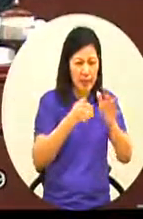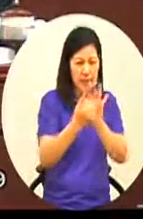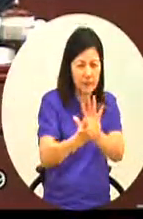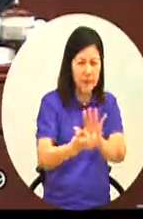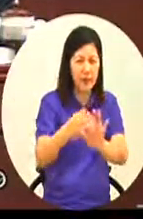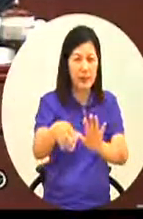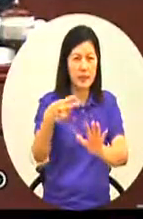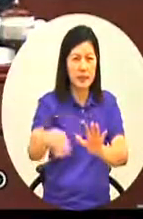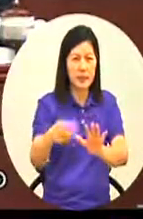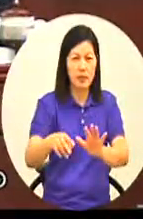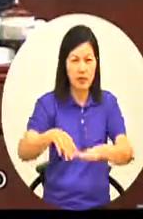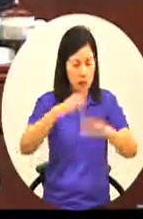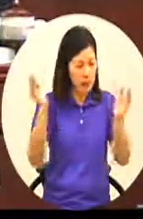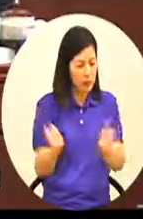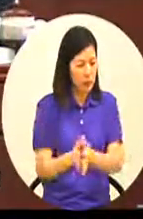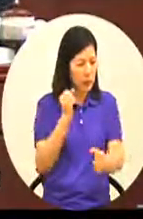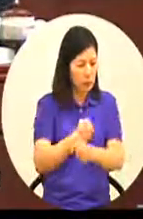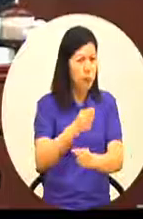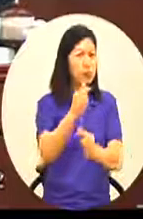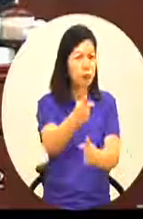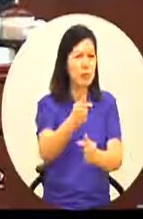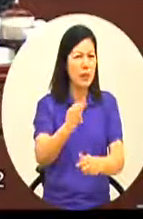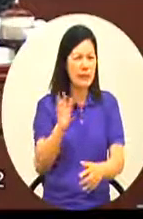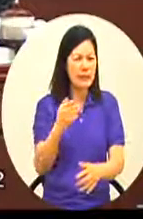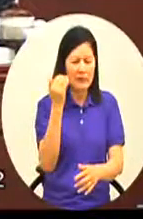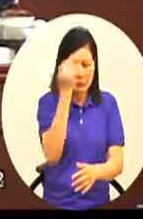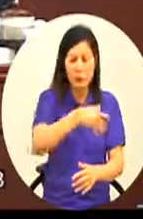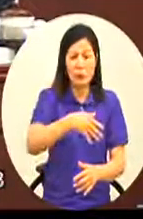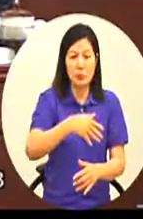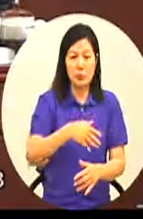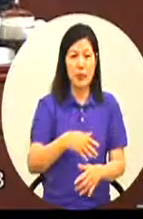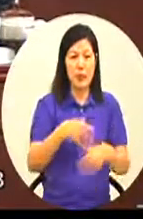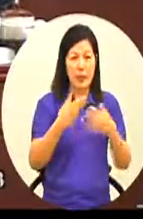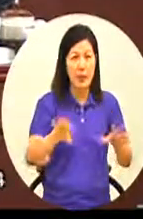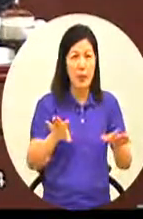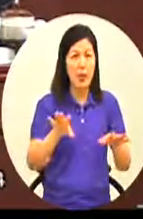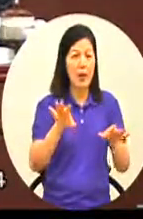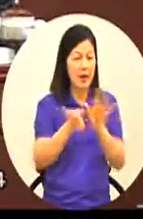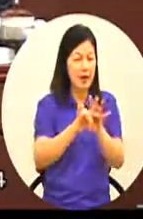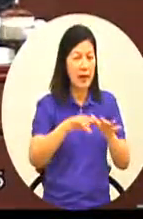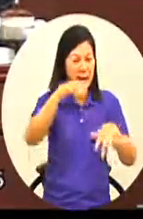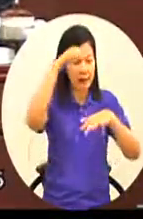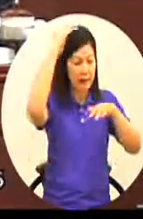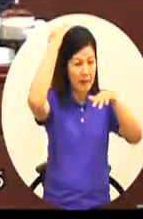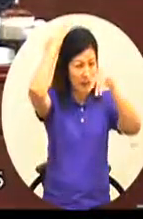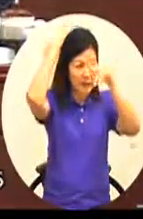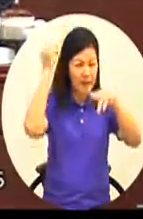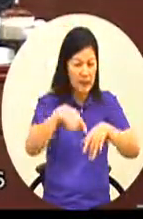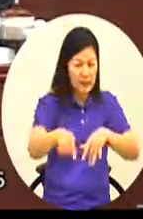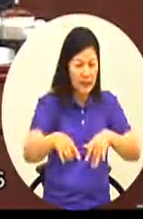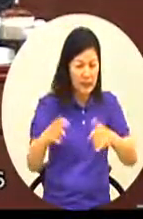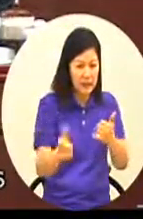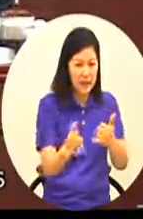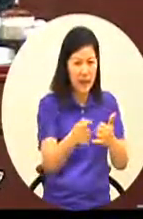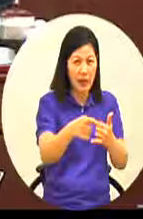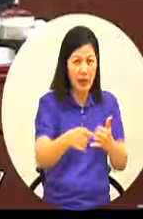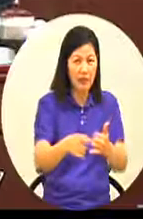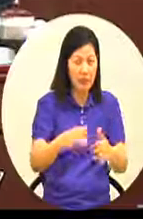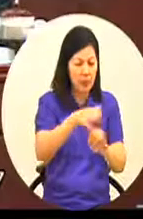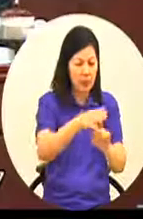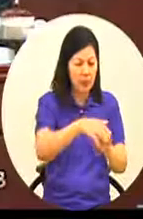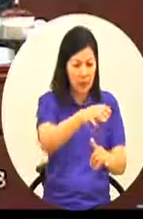我们全部其实都有做，但是我们真的没想到像这次莫兰蒂其实不是只有殡仪馆受灾，而是整个高雄市，